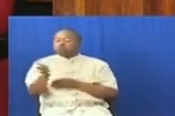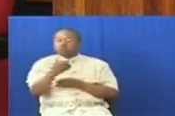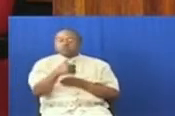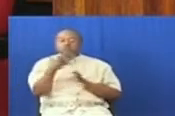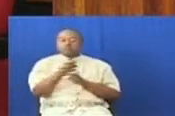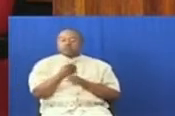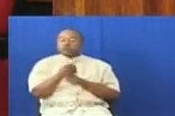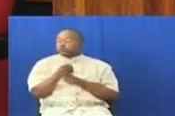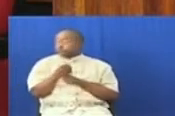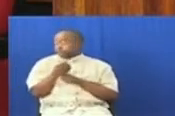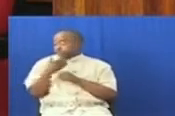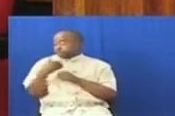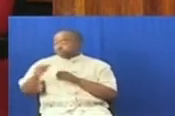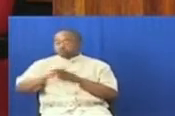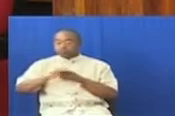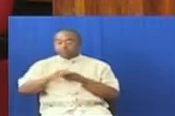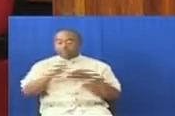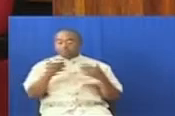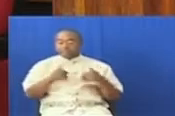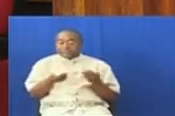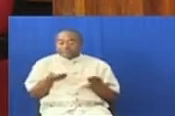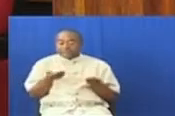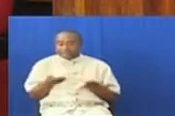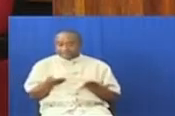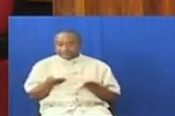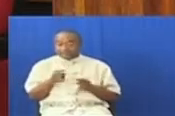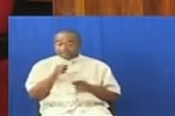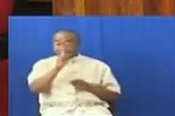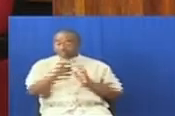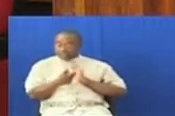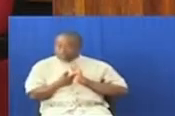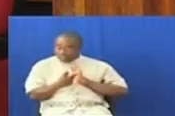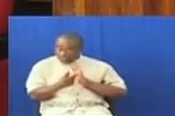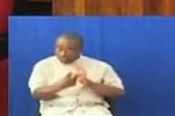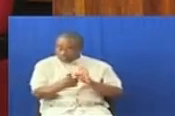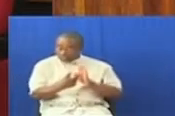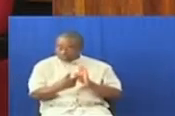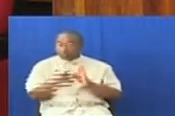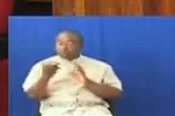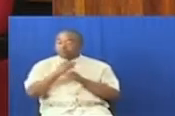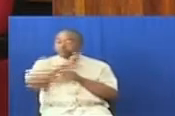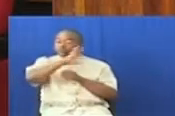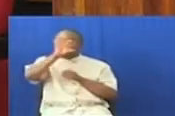na posi. Na posi inaonyesha matumizi yote yanayopatikana. Kwa hiyo changamoto